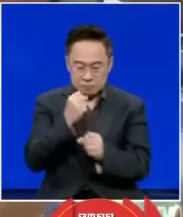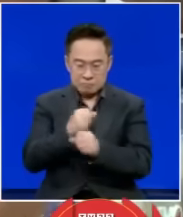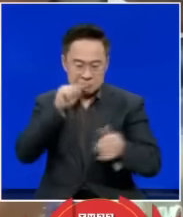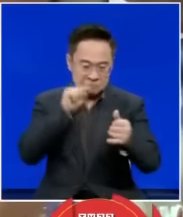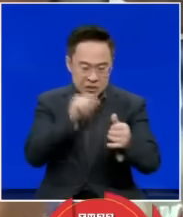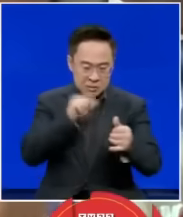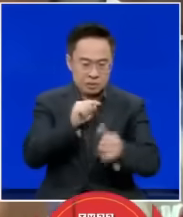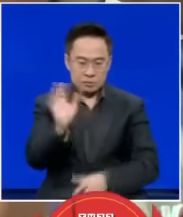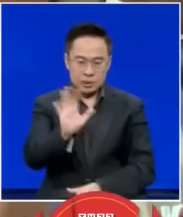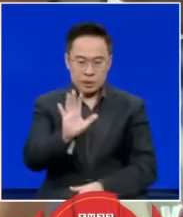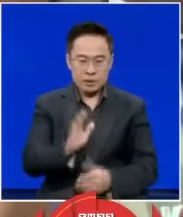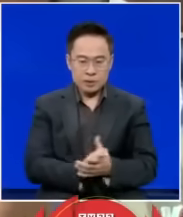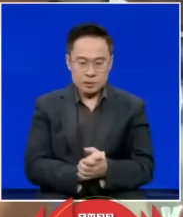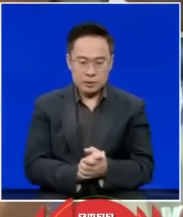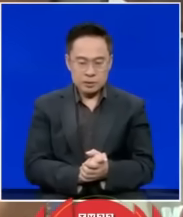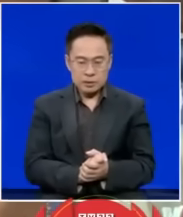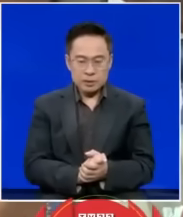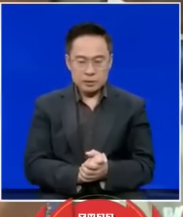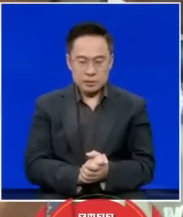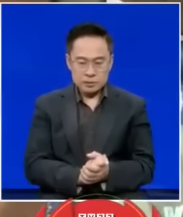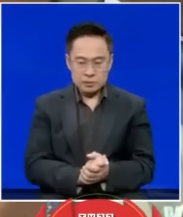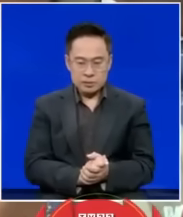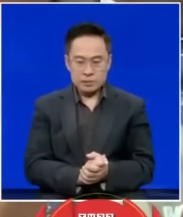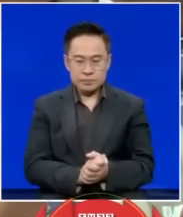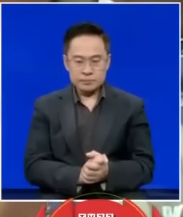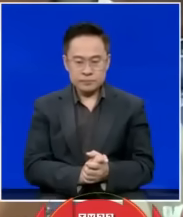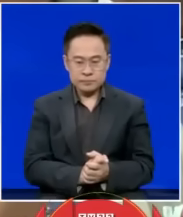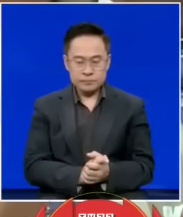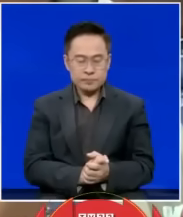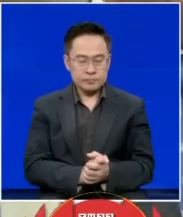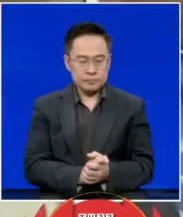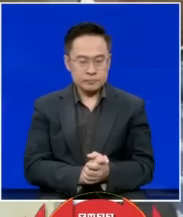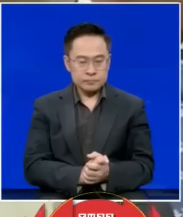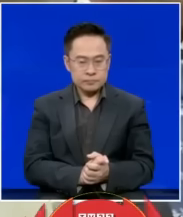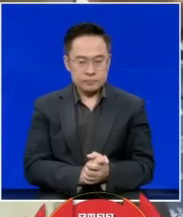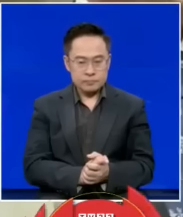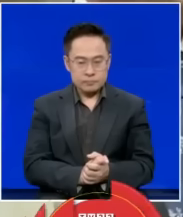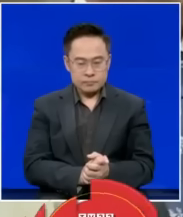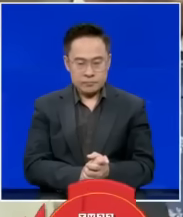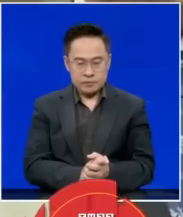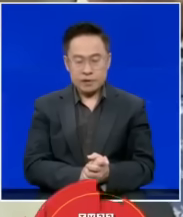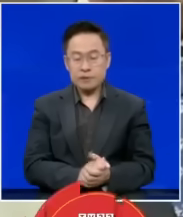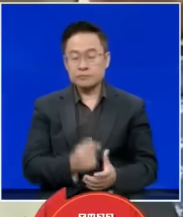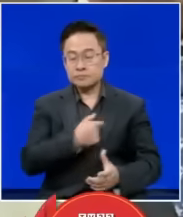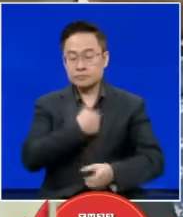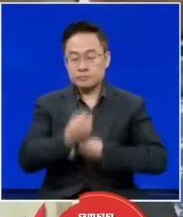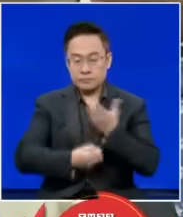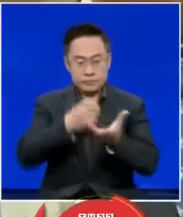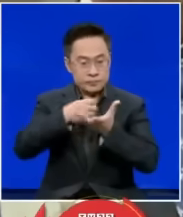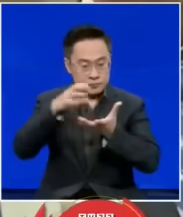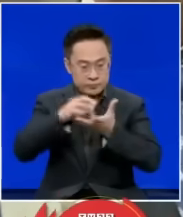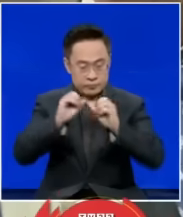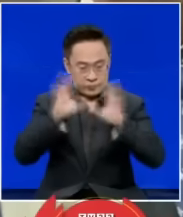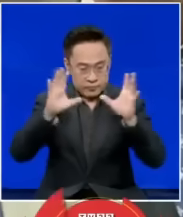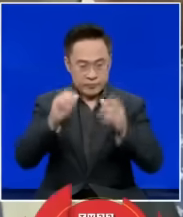วเพื่ออย่างใดอย่างหนึ่งผมว่าไม่ควรกระทำ ถือว่าเป็นการส่งสัญญาณที่ชัดเ